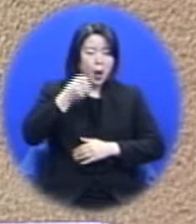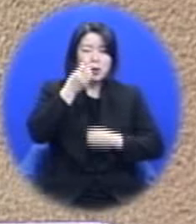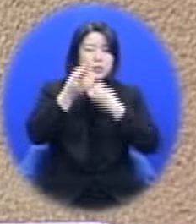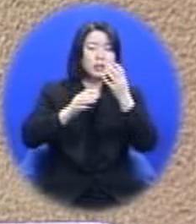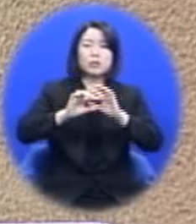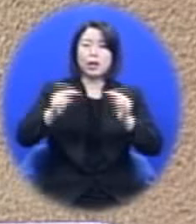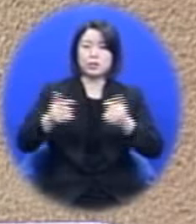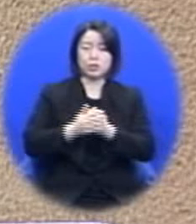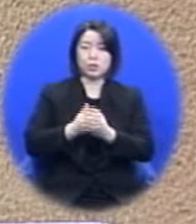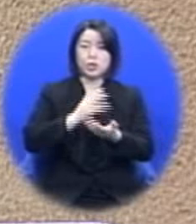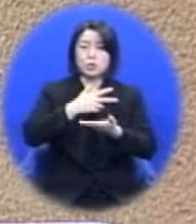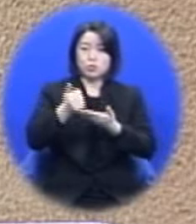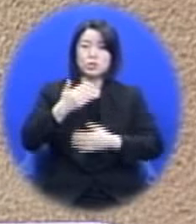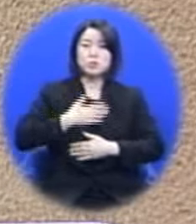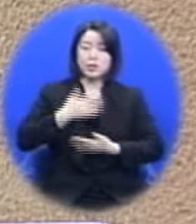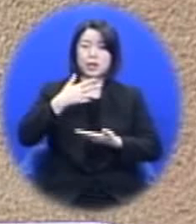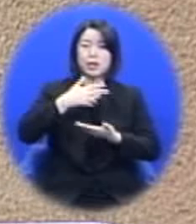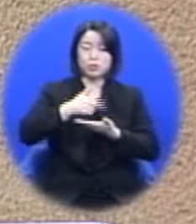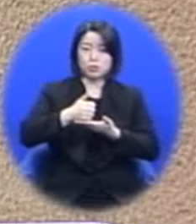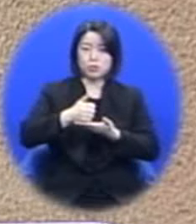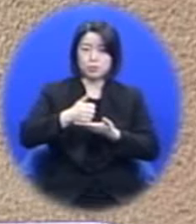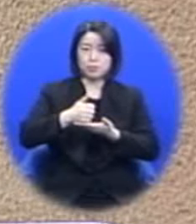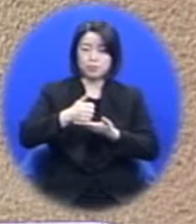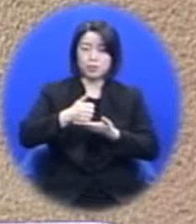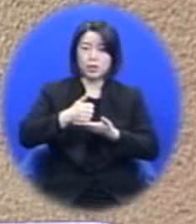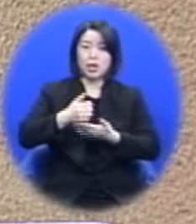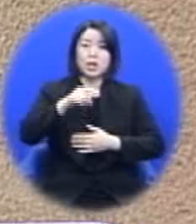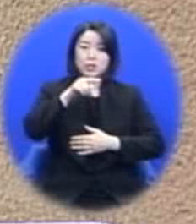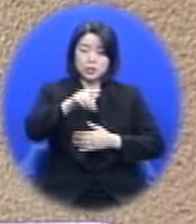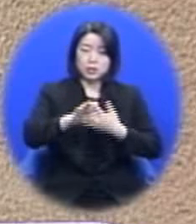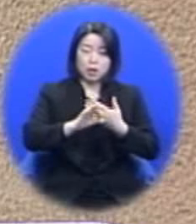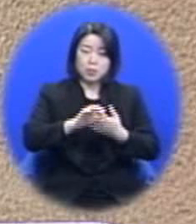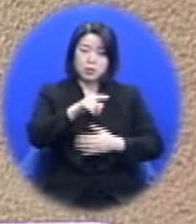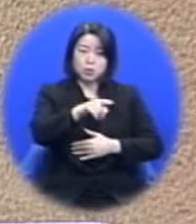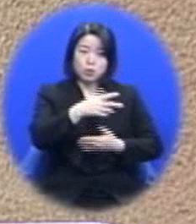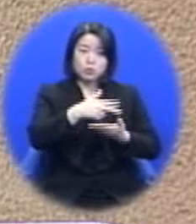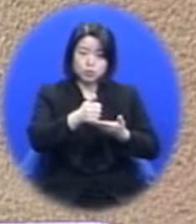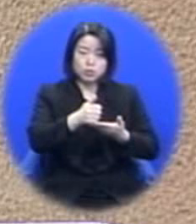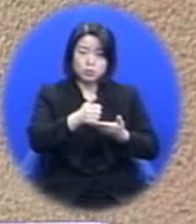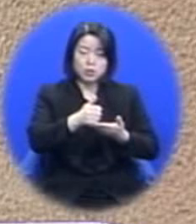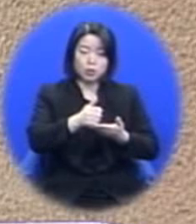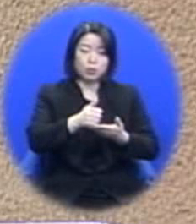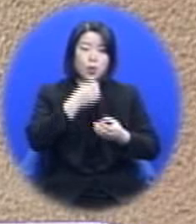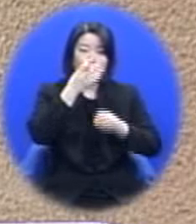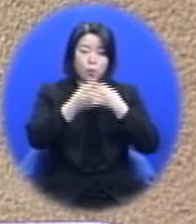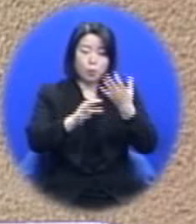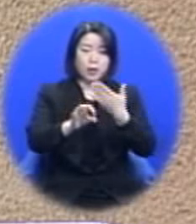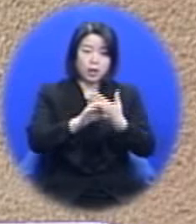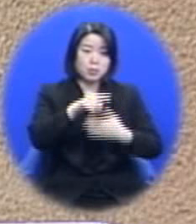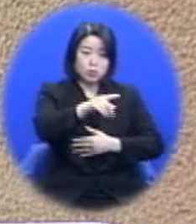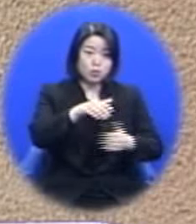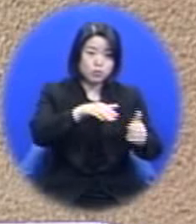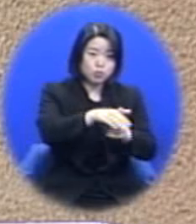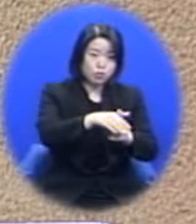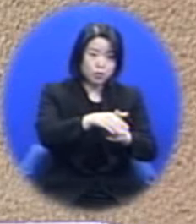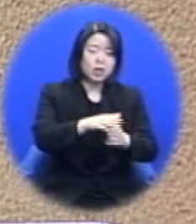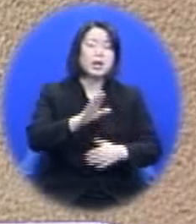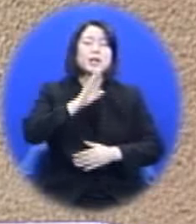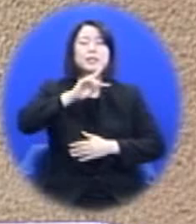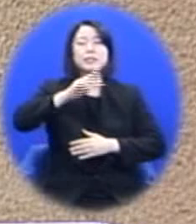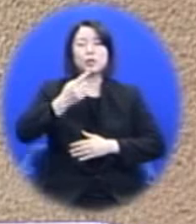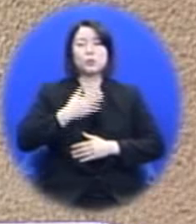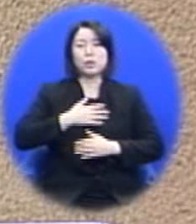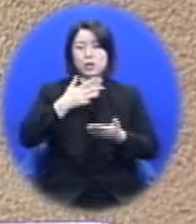나의 주님이시다. 그러면 너 죽인다. 그래도 나는 예수님이 나의 주님이라고 고백할 수밖에 없습니다.